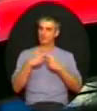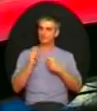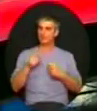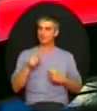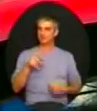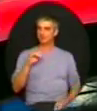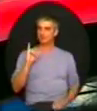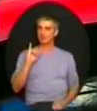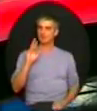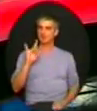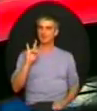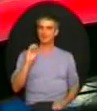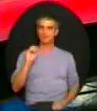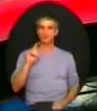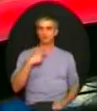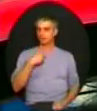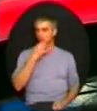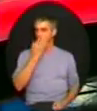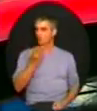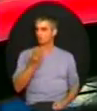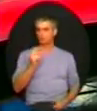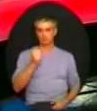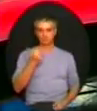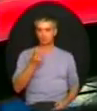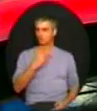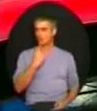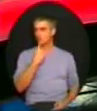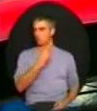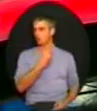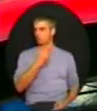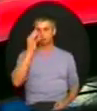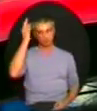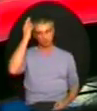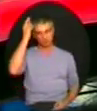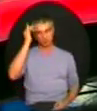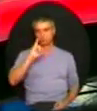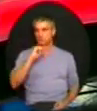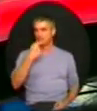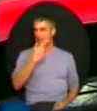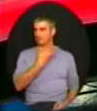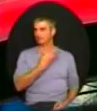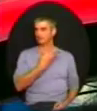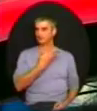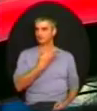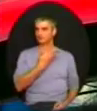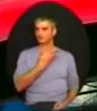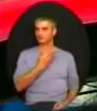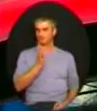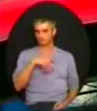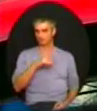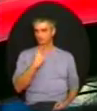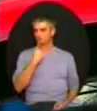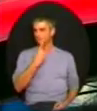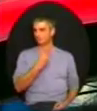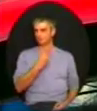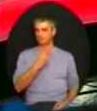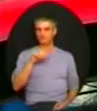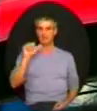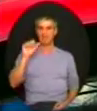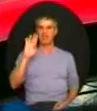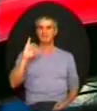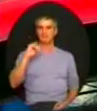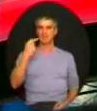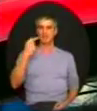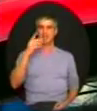הכנסת יחימוביץ'. אני רוצה לשאול אותך, ראשית, קודם כל, הדברים שאומרים פה יהודה, חבר הכנסת יהודה גליק, וגם על הדברים שאמר אבי